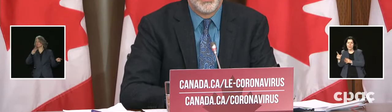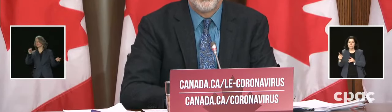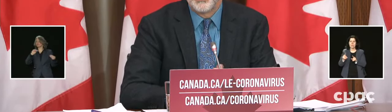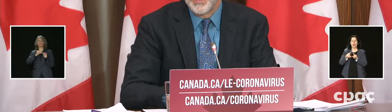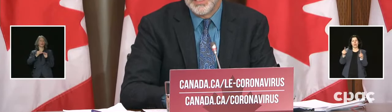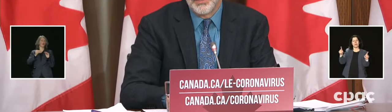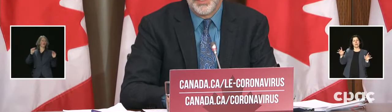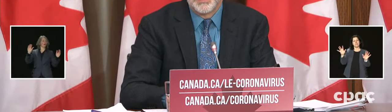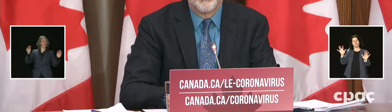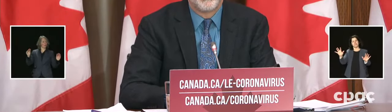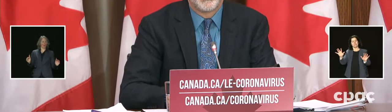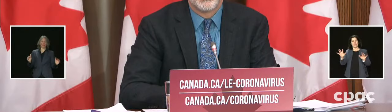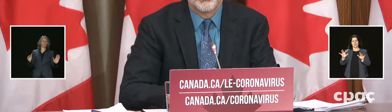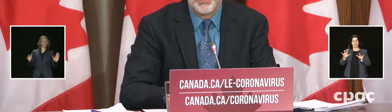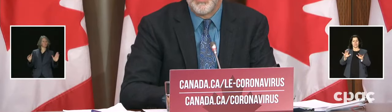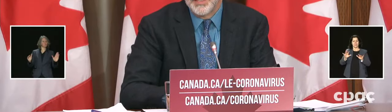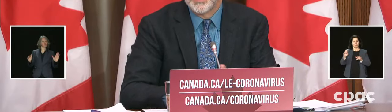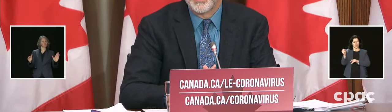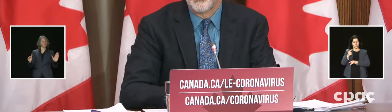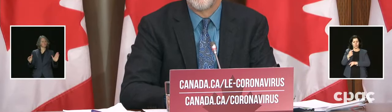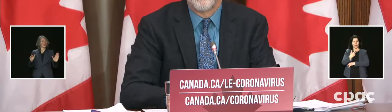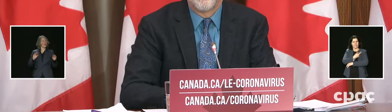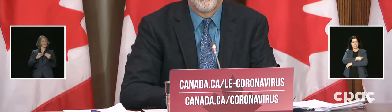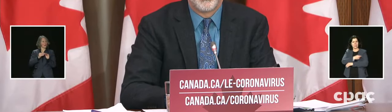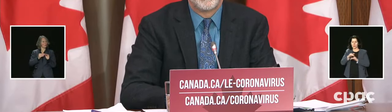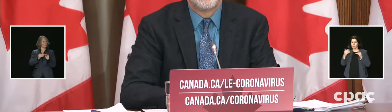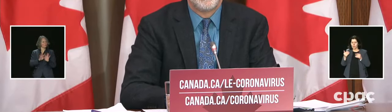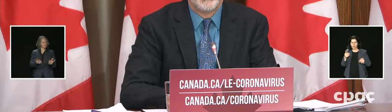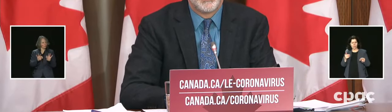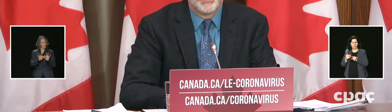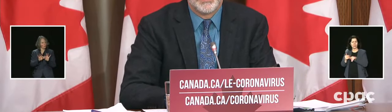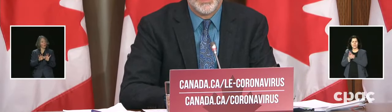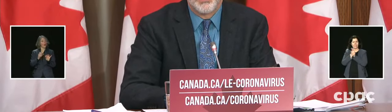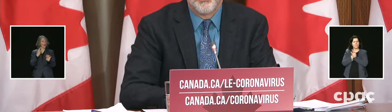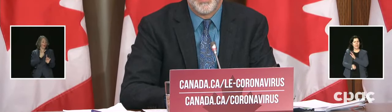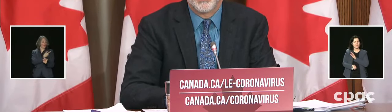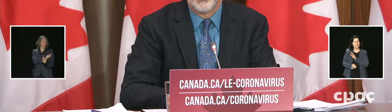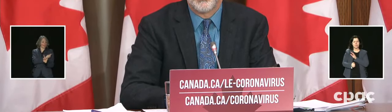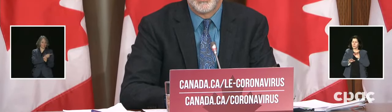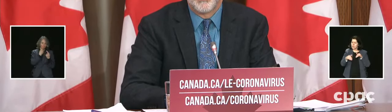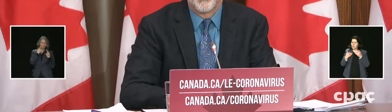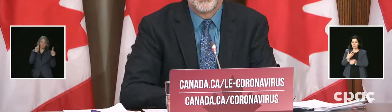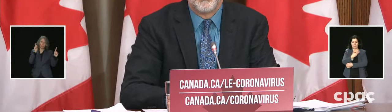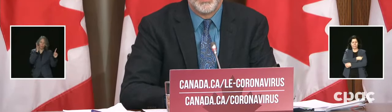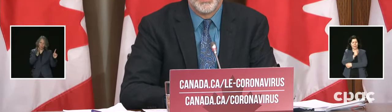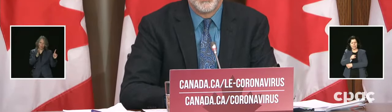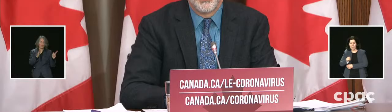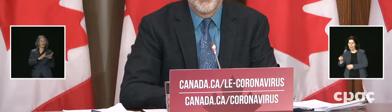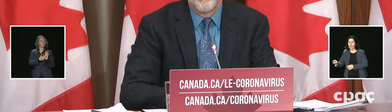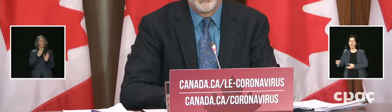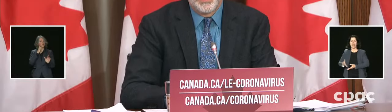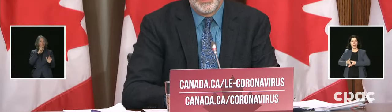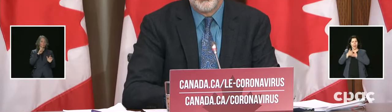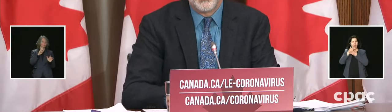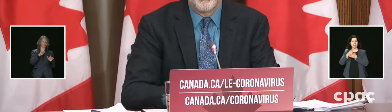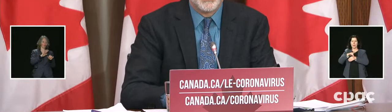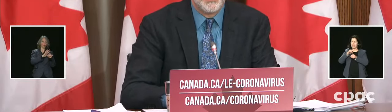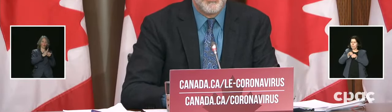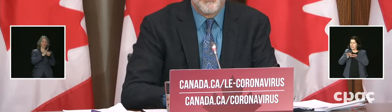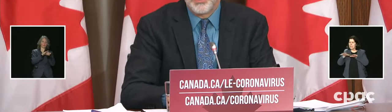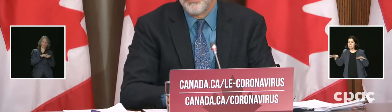perspective. Tous les vaccins sont très efficaces. Tous les vaccins vont aider les Canadiens à combattre la pandémie. Puis les